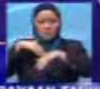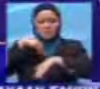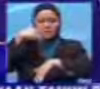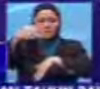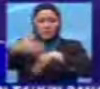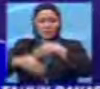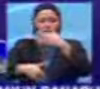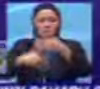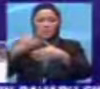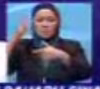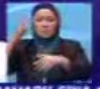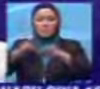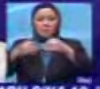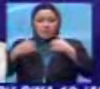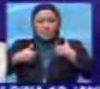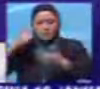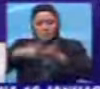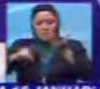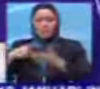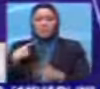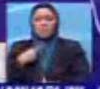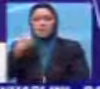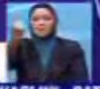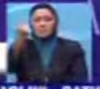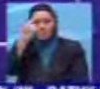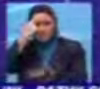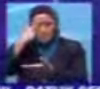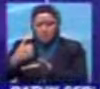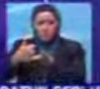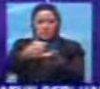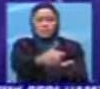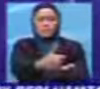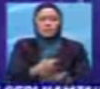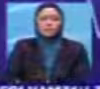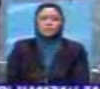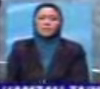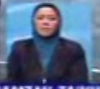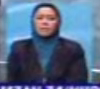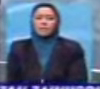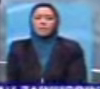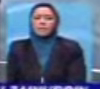kedua, kita akan tampil untuk memberikan bantuan.